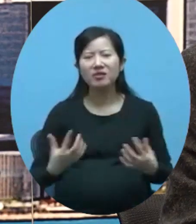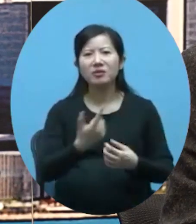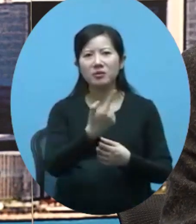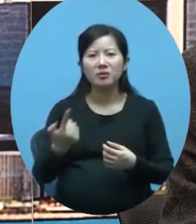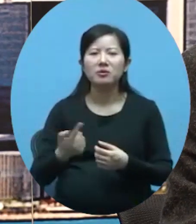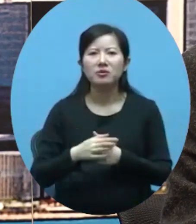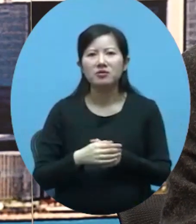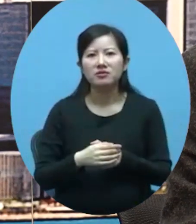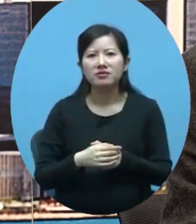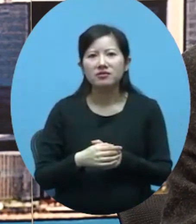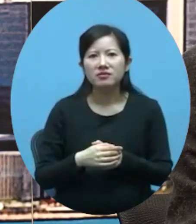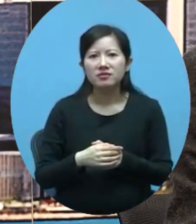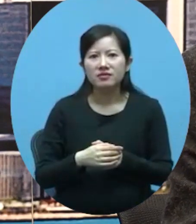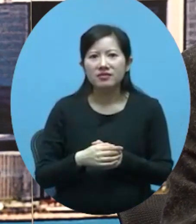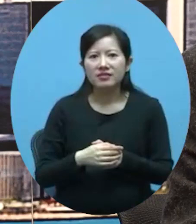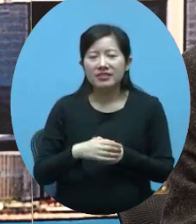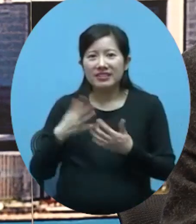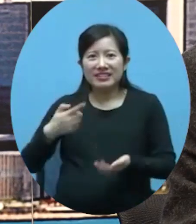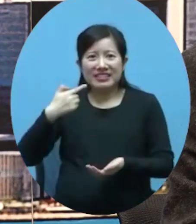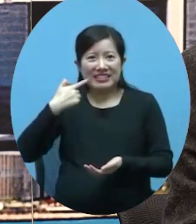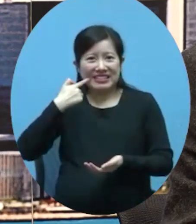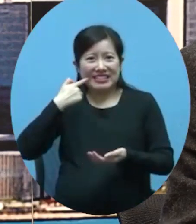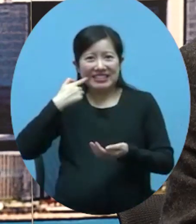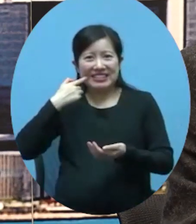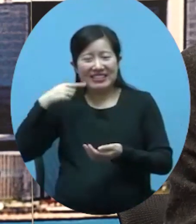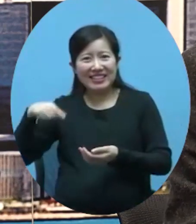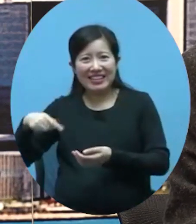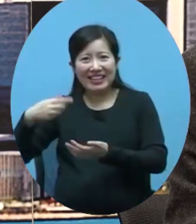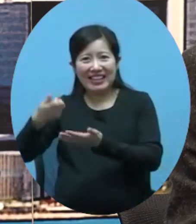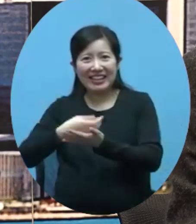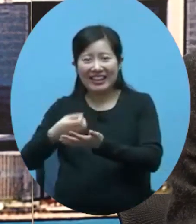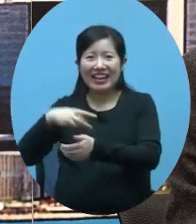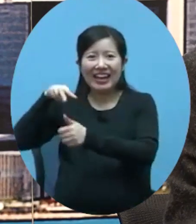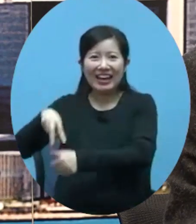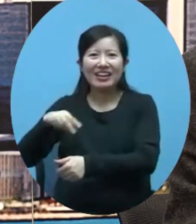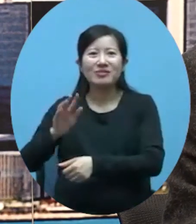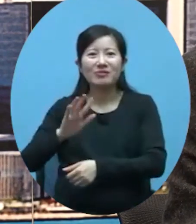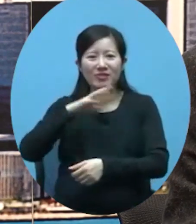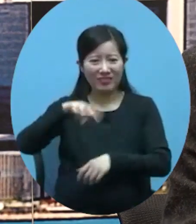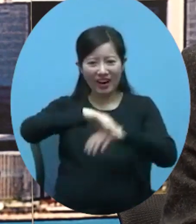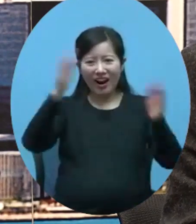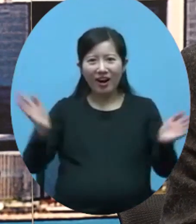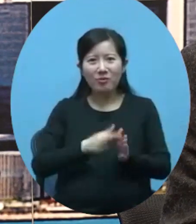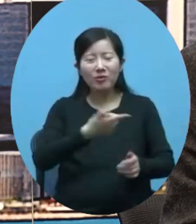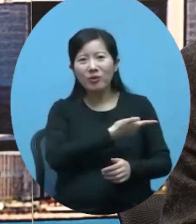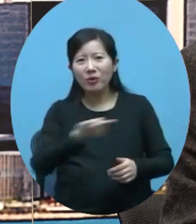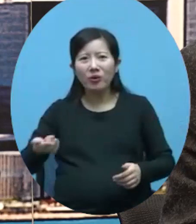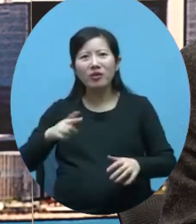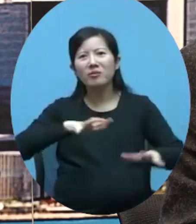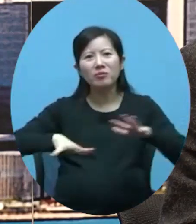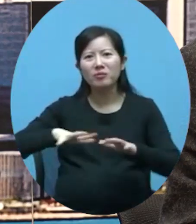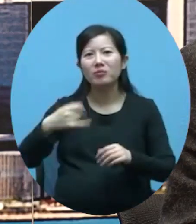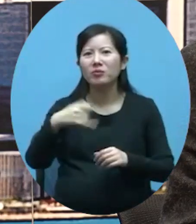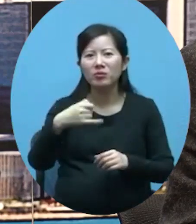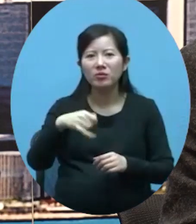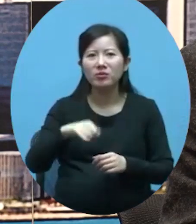用一些不是很嚴謹的方法去監管如果不是呢就做不到那麼多個案的但是與此同時